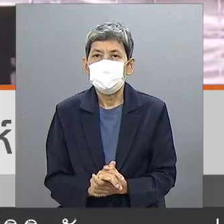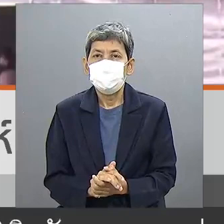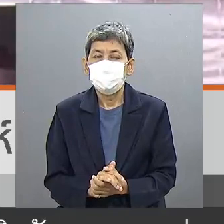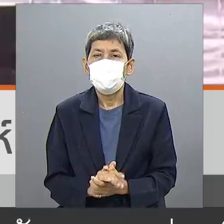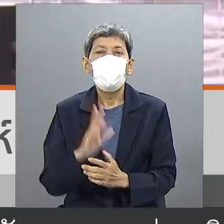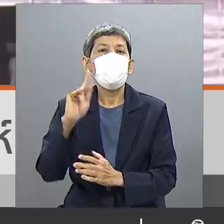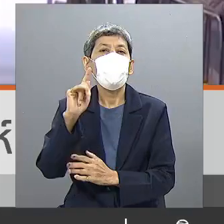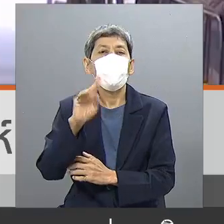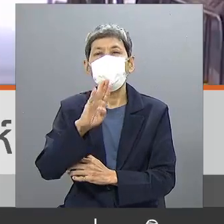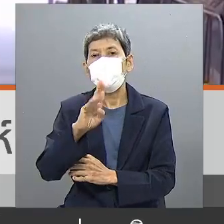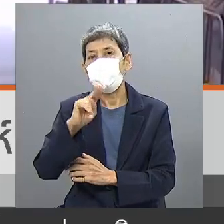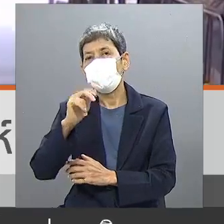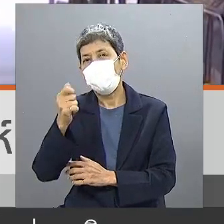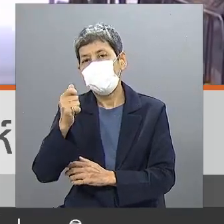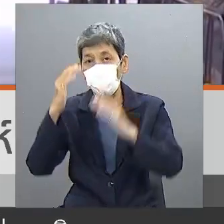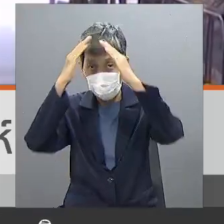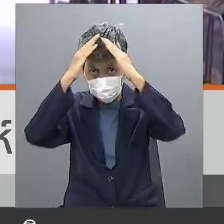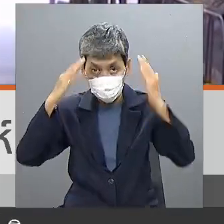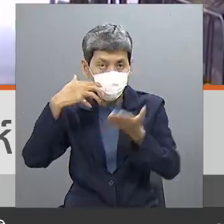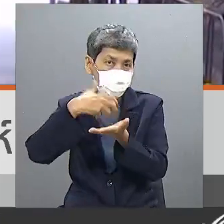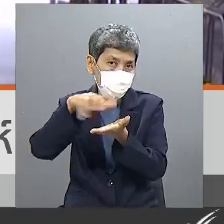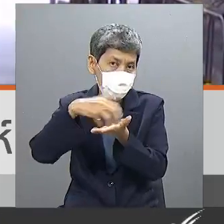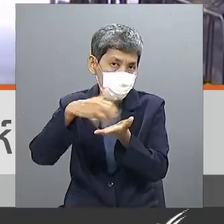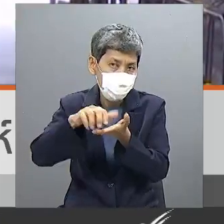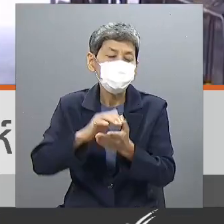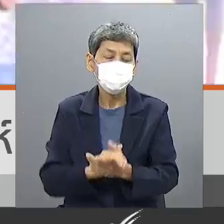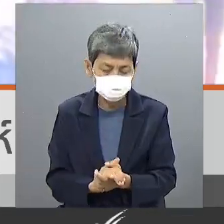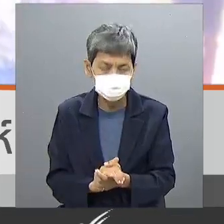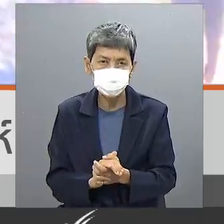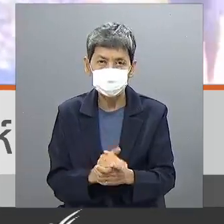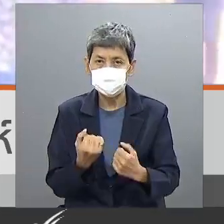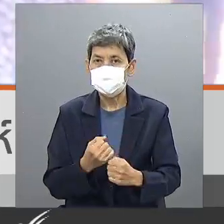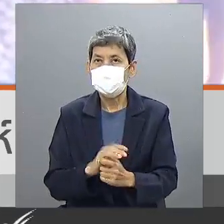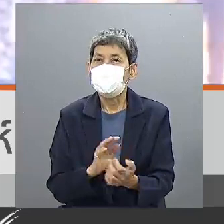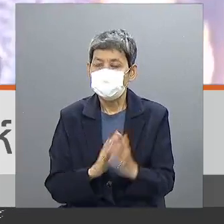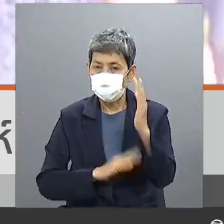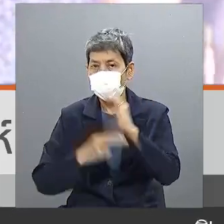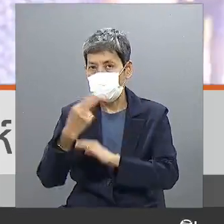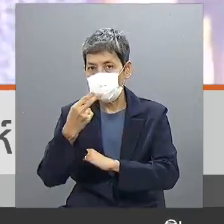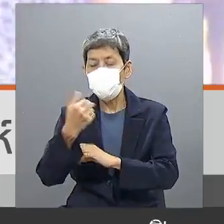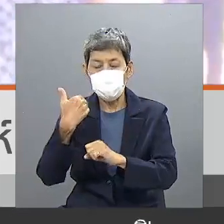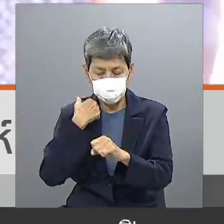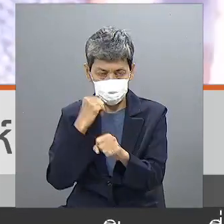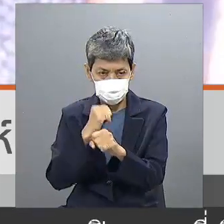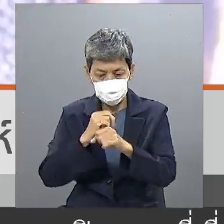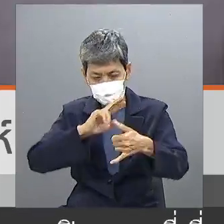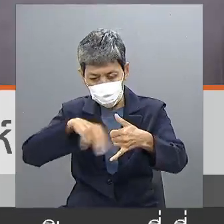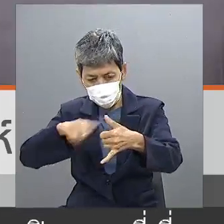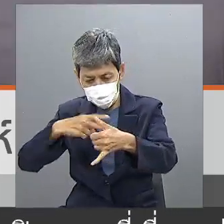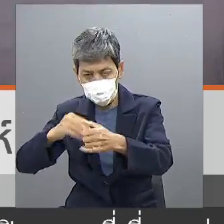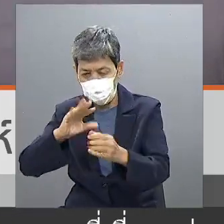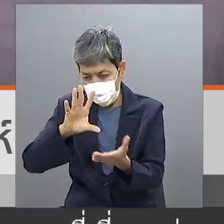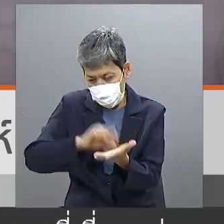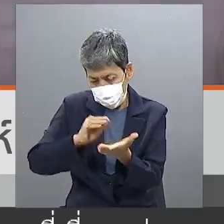VNA ของทางการเวียดนามรายงานนะคะว่านครโฮจิมินห์จะจัดการตรวจหาโควิด-19และเก็บตัวอย่างให้ได้วันละ